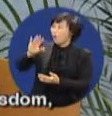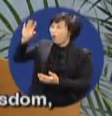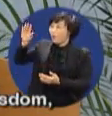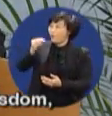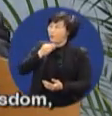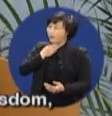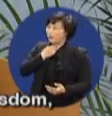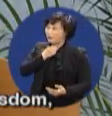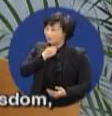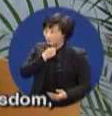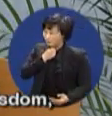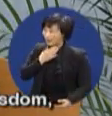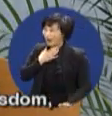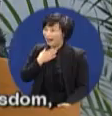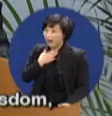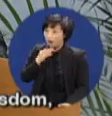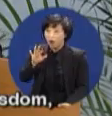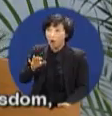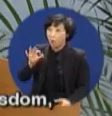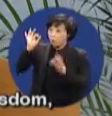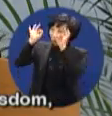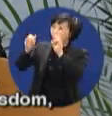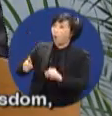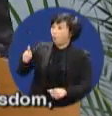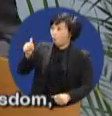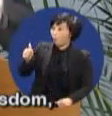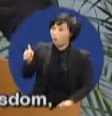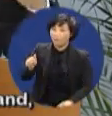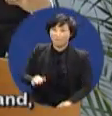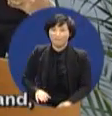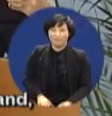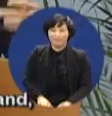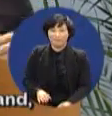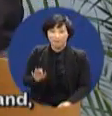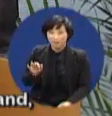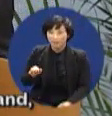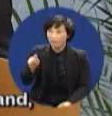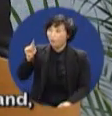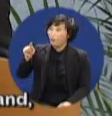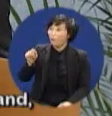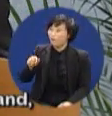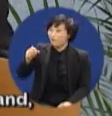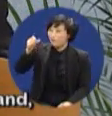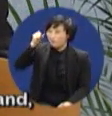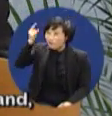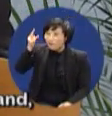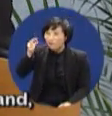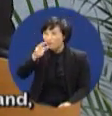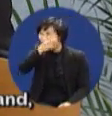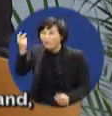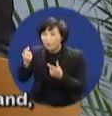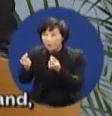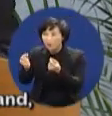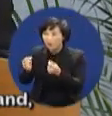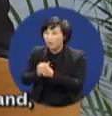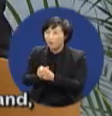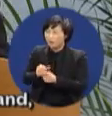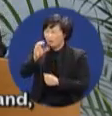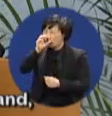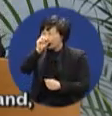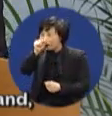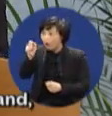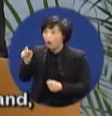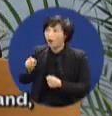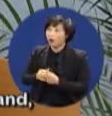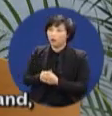먹음직스럽다, 야 보암직스럽다, 야 지혜롭게 생겼다, 탐스럽게